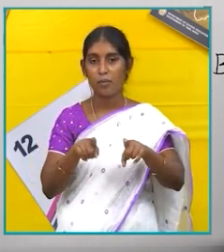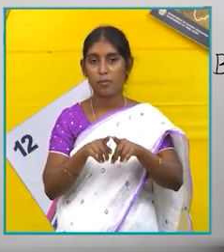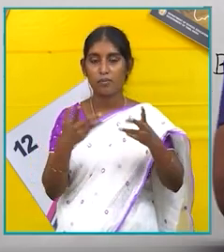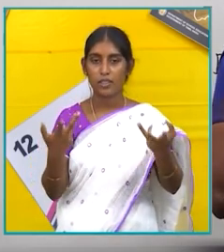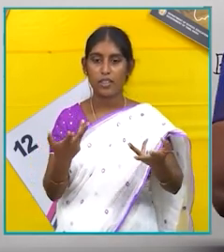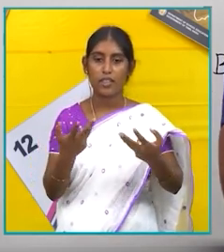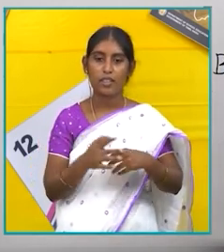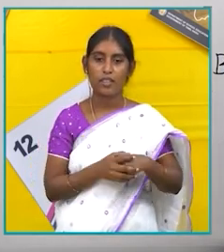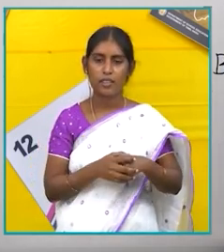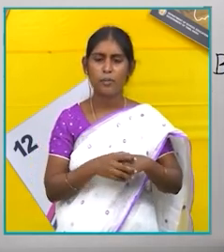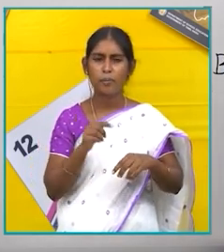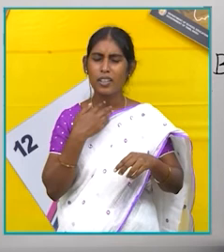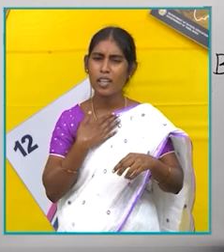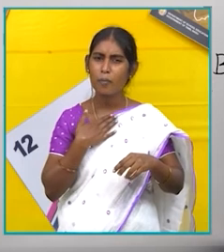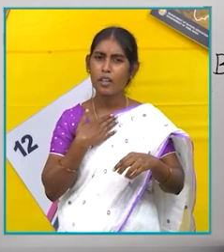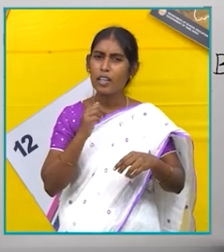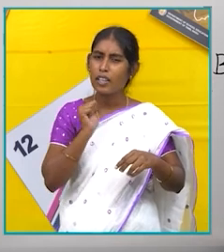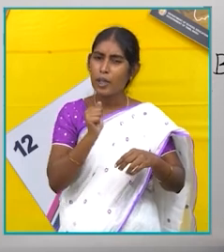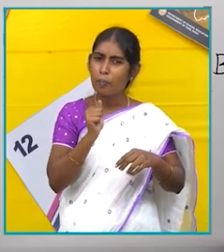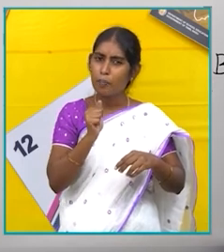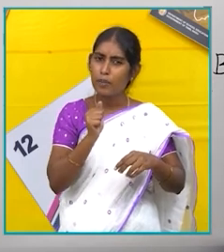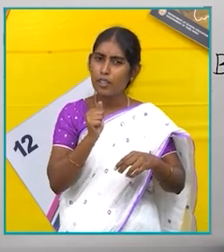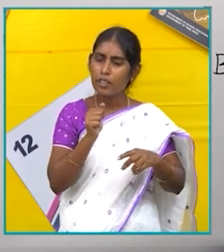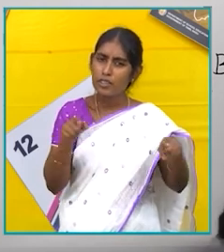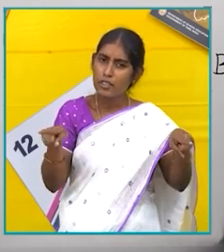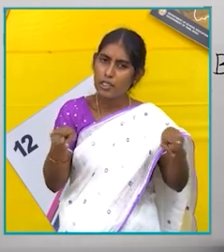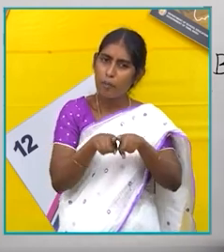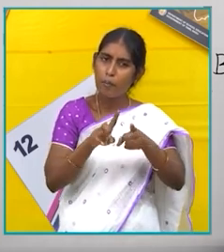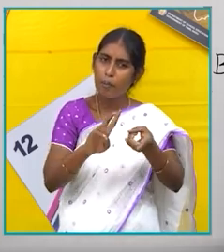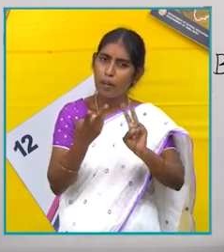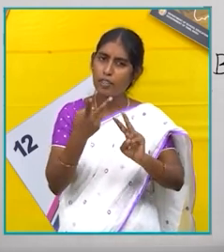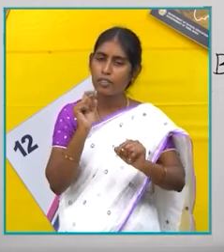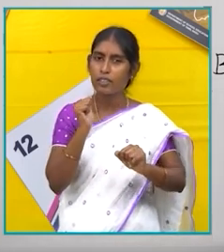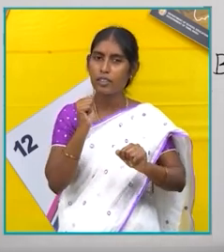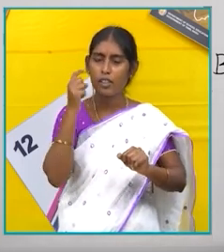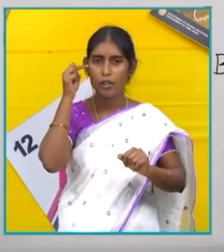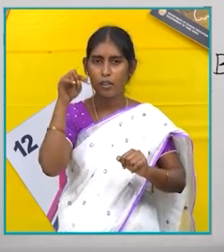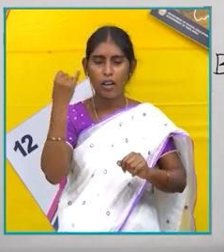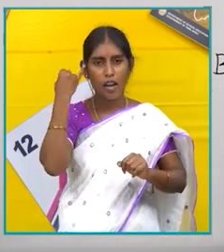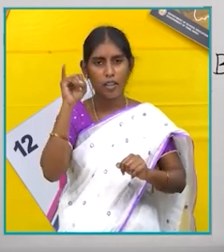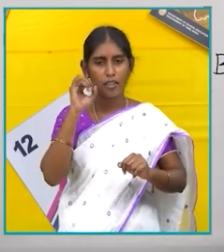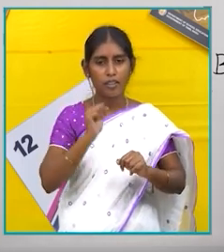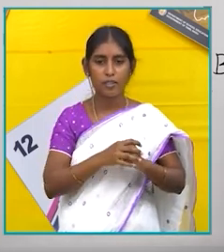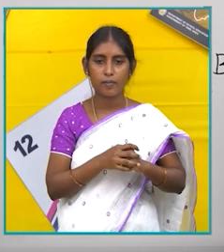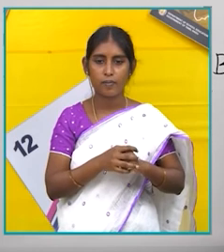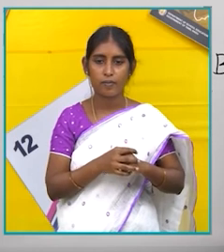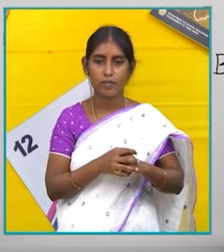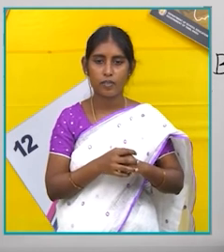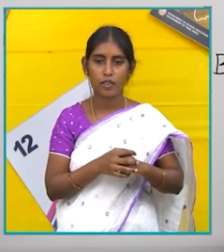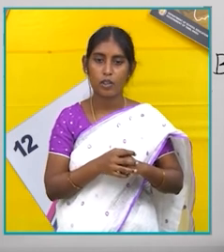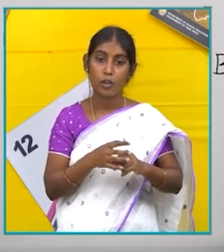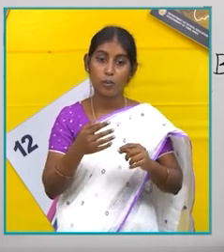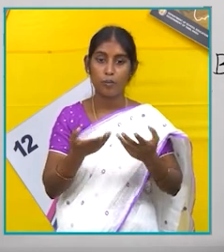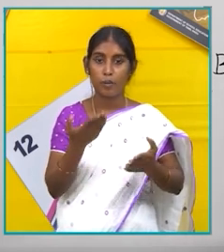இத சர்வசமம் ஆக்கணும்னா நாம என்ன என்ன இருந்ததுன்னா நமக்கு இது சர்வசமம்னா ஏதாவது ஒரு கோணம் சமமா இருக்கலாம் அப்படி இல்லாட்டி